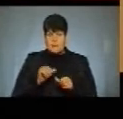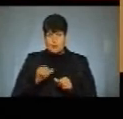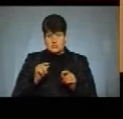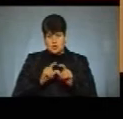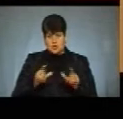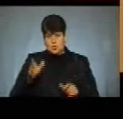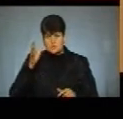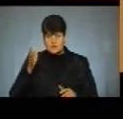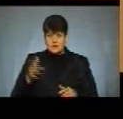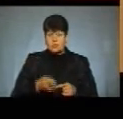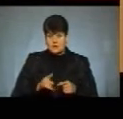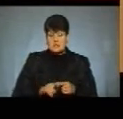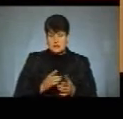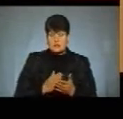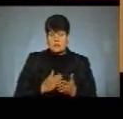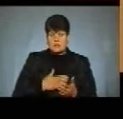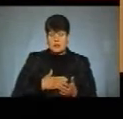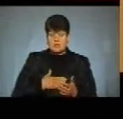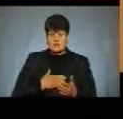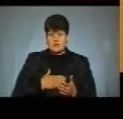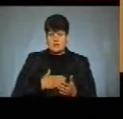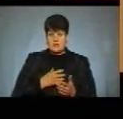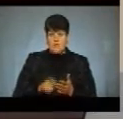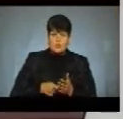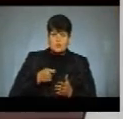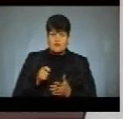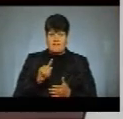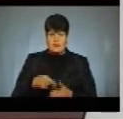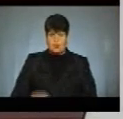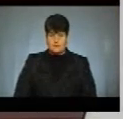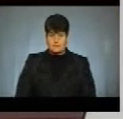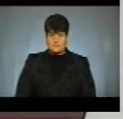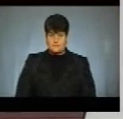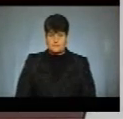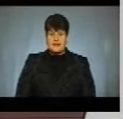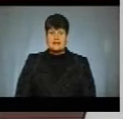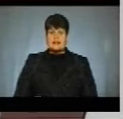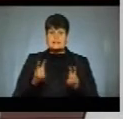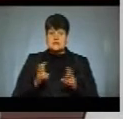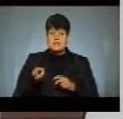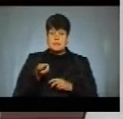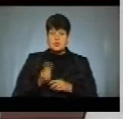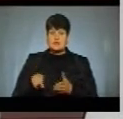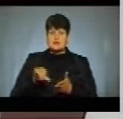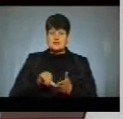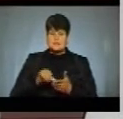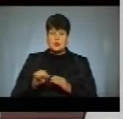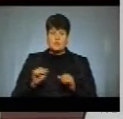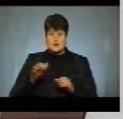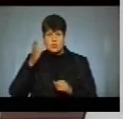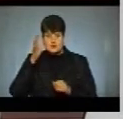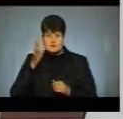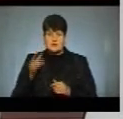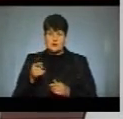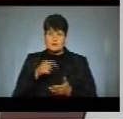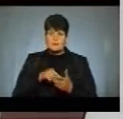освіти. Фактично на цьому і ґрунтуються наші позовні вимоги. На засідання прийшов представник управління освіти і науки